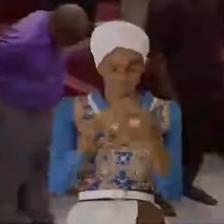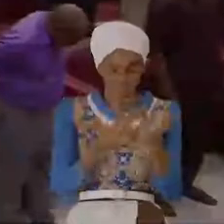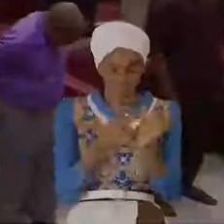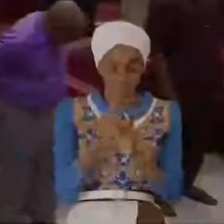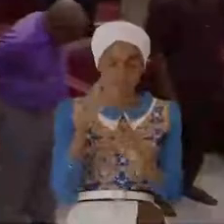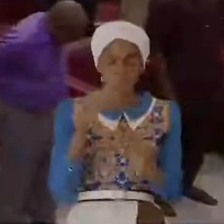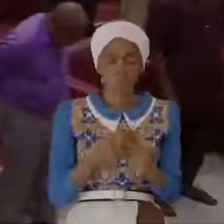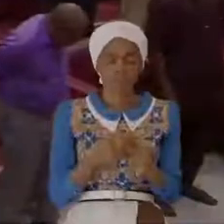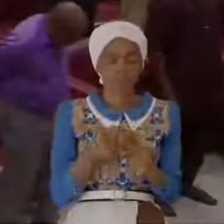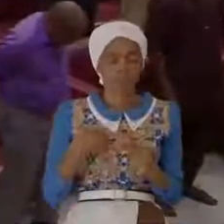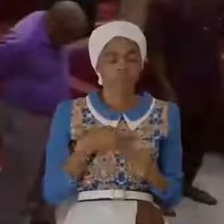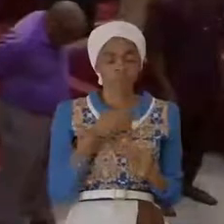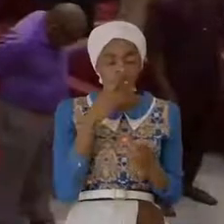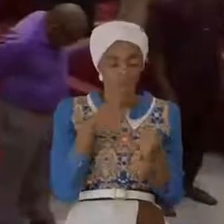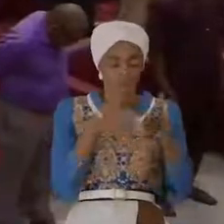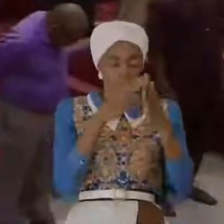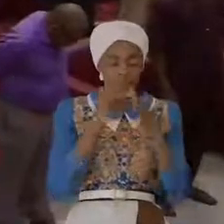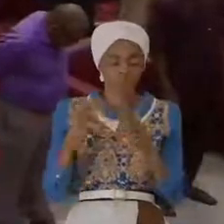ciel au nom de Jésus-Christ. Nous demandons